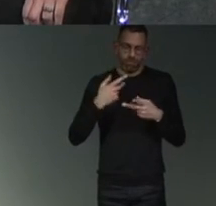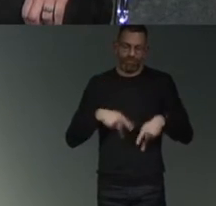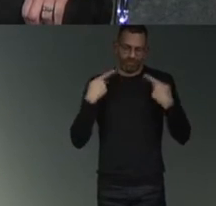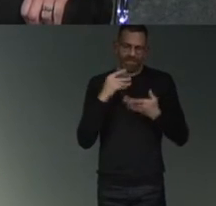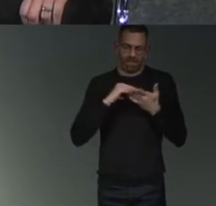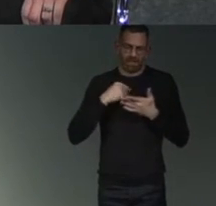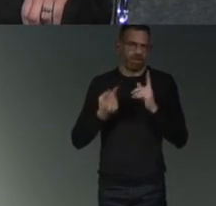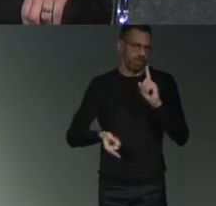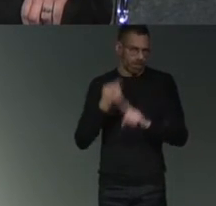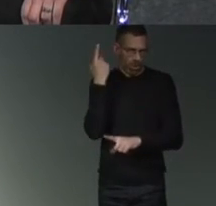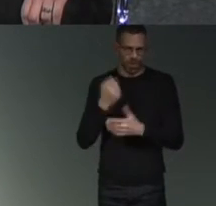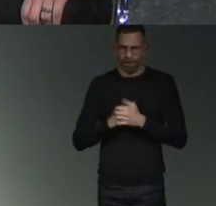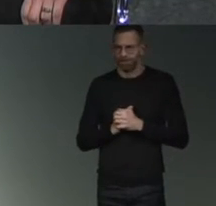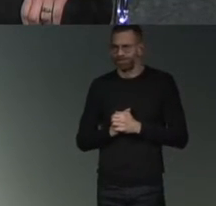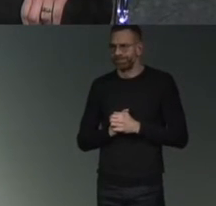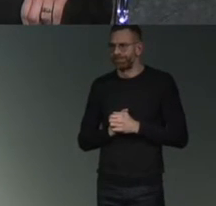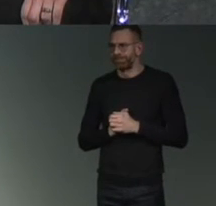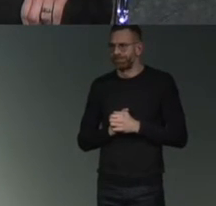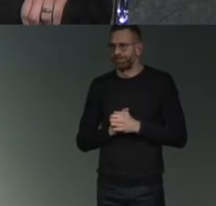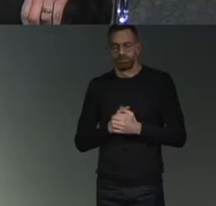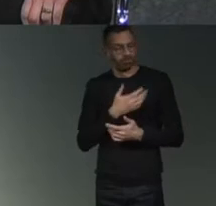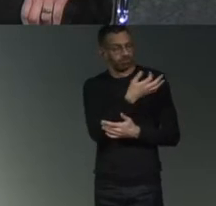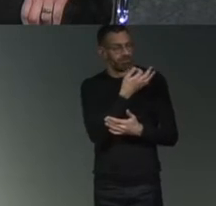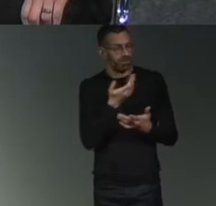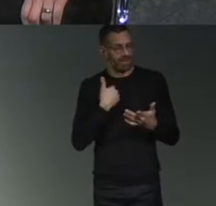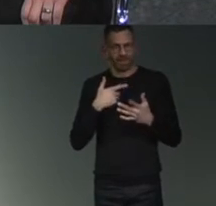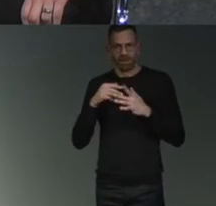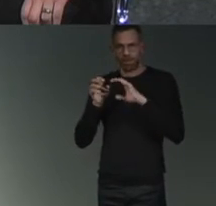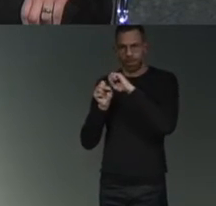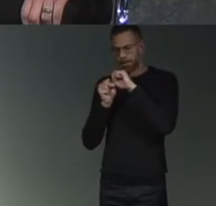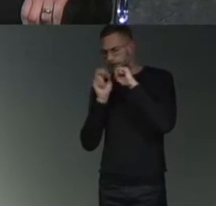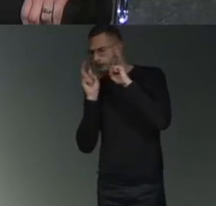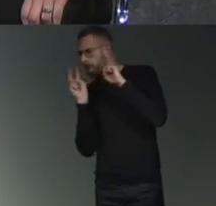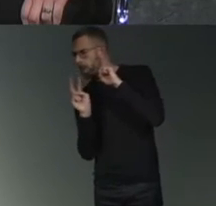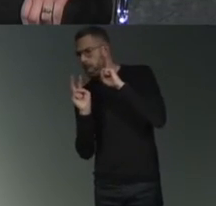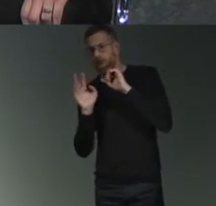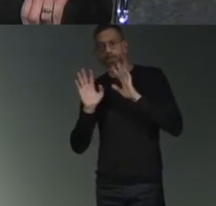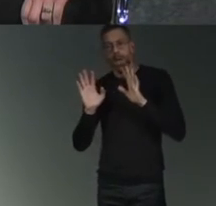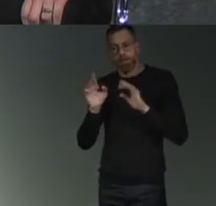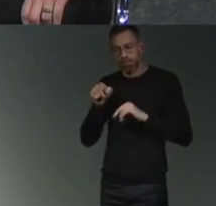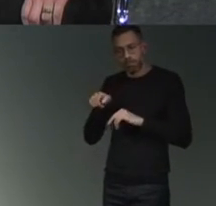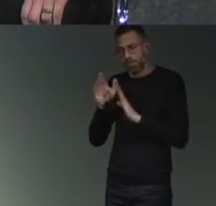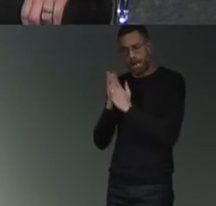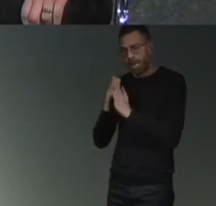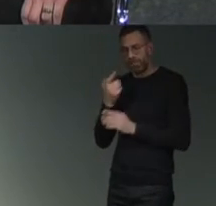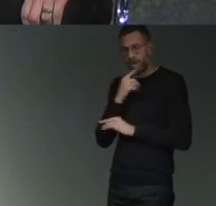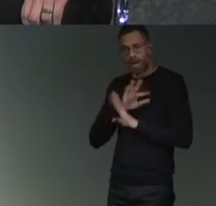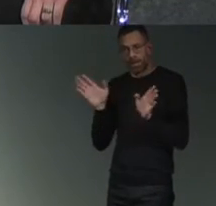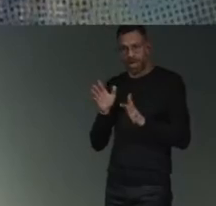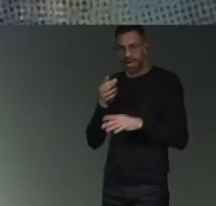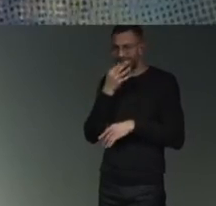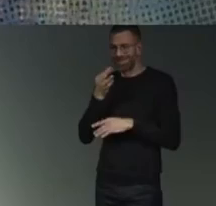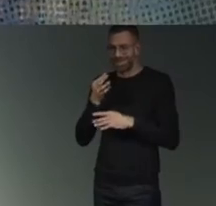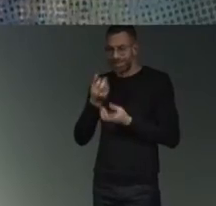d'écrivain. Tu parles de voyeurisme, mais je ne parle pas de voyeurisme dans le livre. Je parle de pulsion